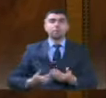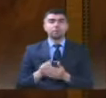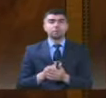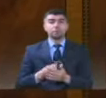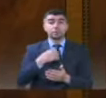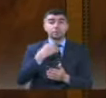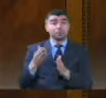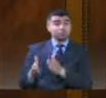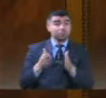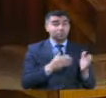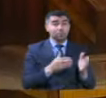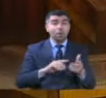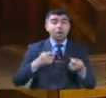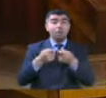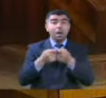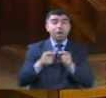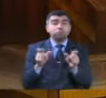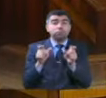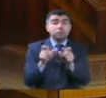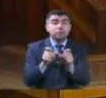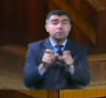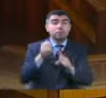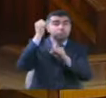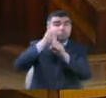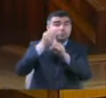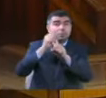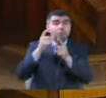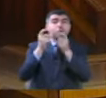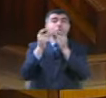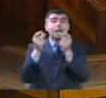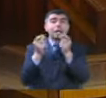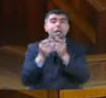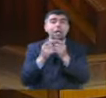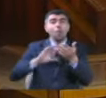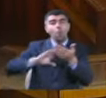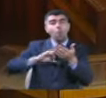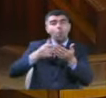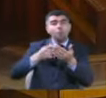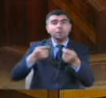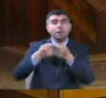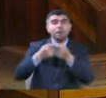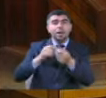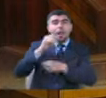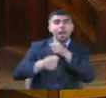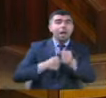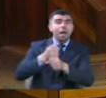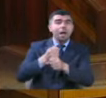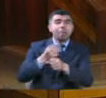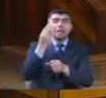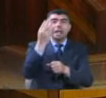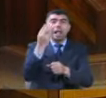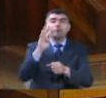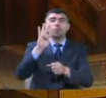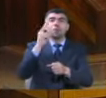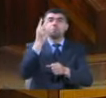تدابير لتحسين وضعية الشغل والحماية الاجتماعية بالقطاع الخاص، منها تمكين الأجراء غير المستوفين لشرط 3240